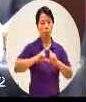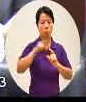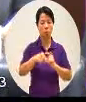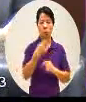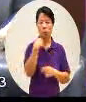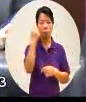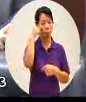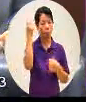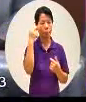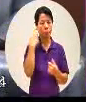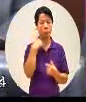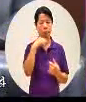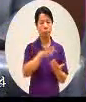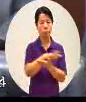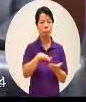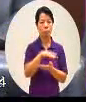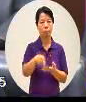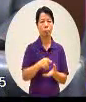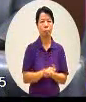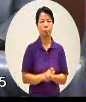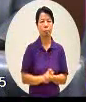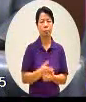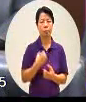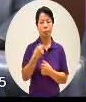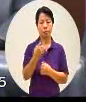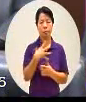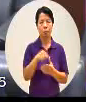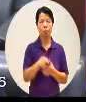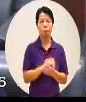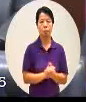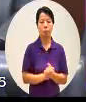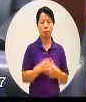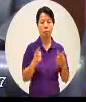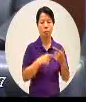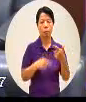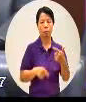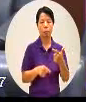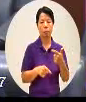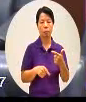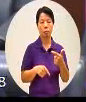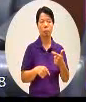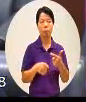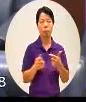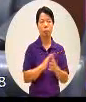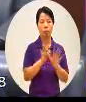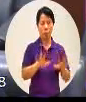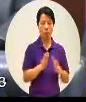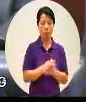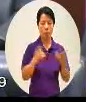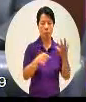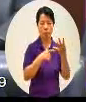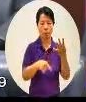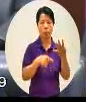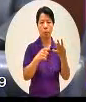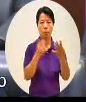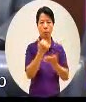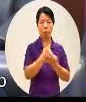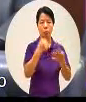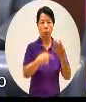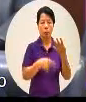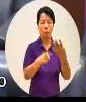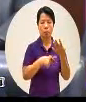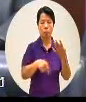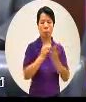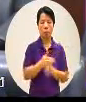啊，无啥啥。好，你刚刚跟告诉本席了，这六位顾问有四个全部都在我们市府上